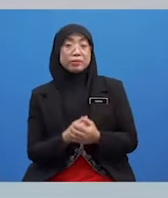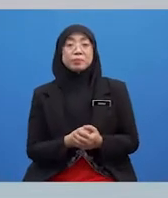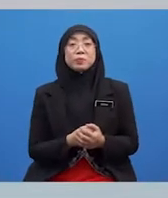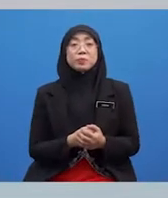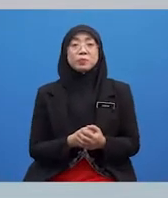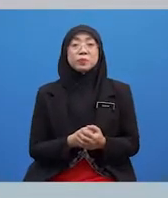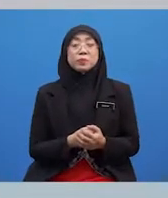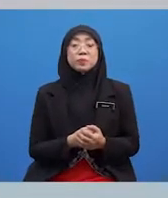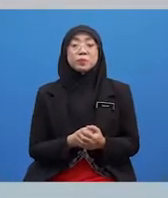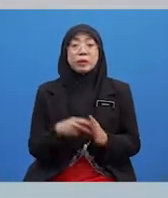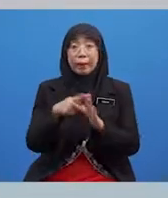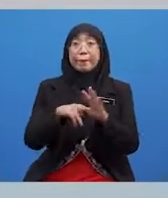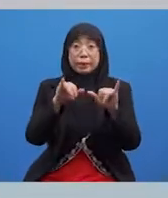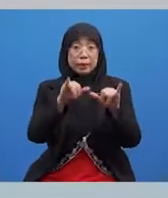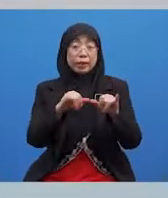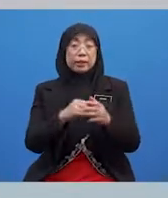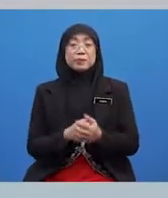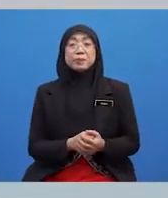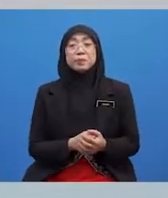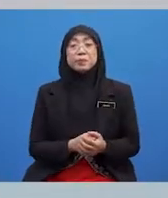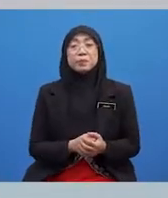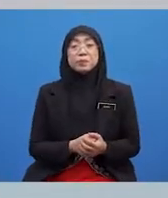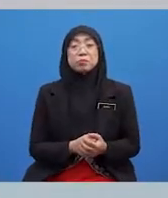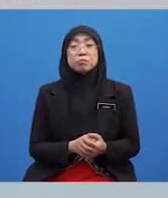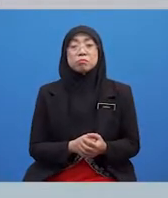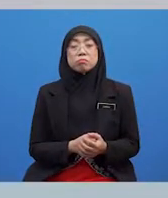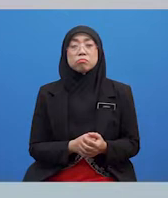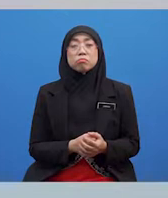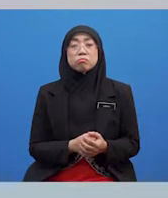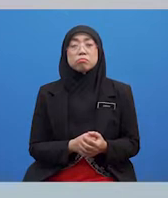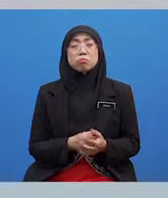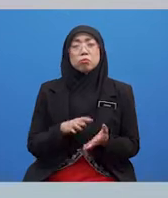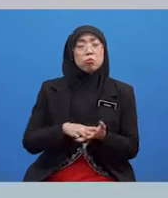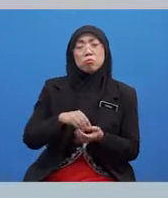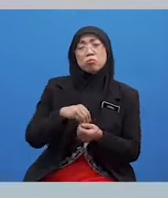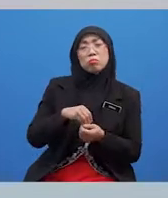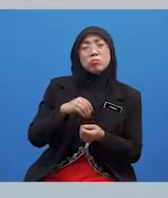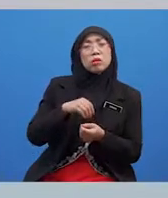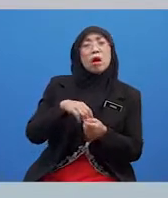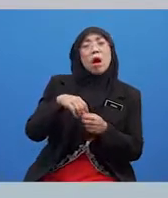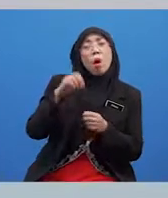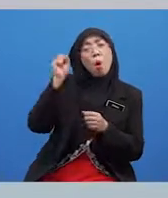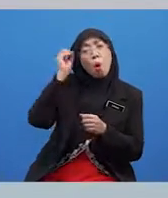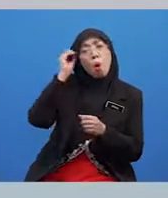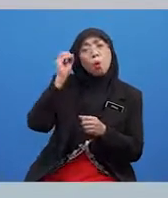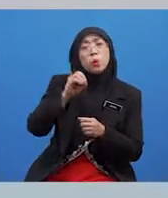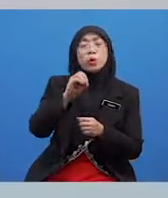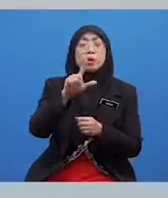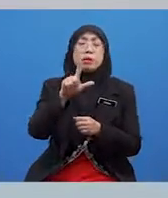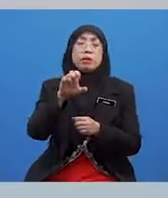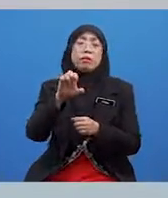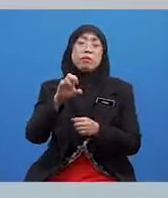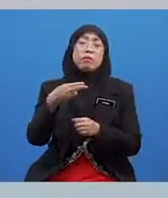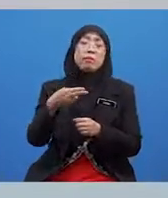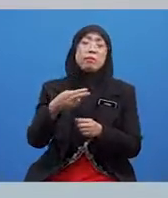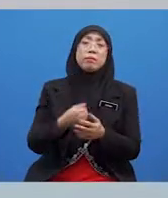Pengekalan atau retention. Kadar pemerolehan atau pengekalan